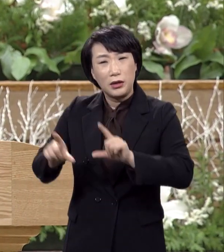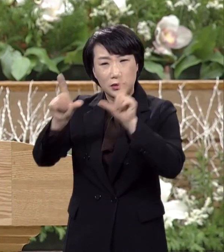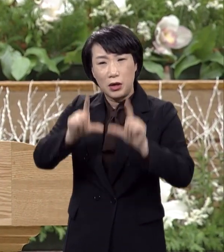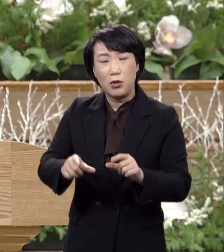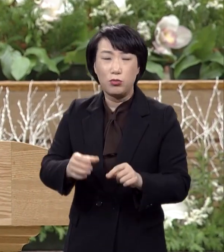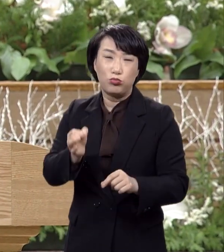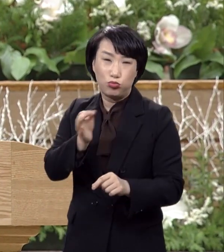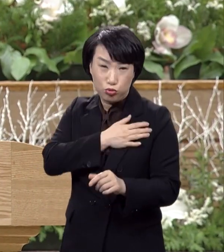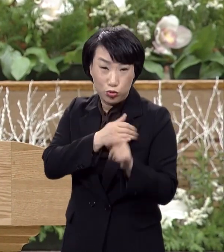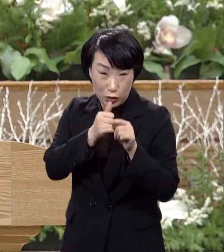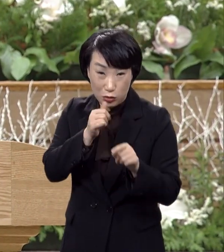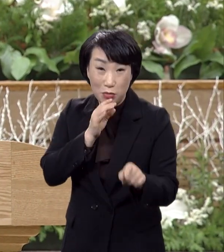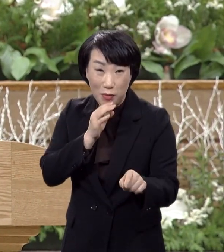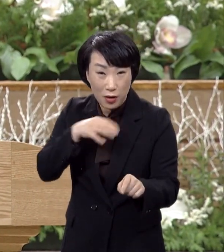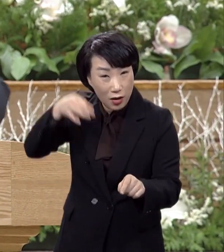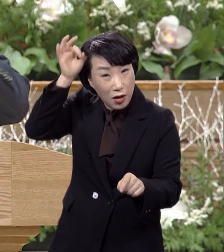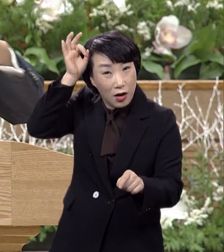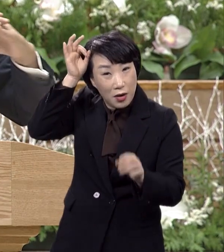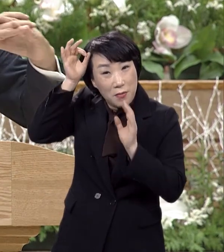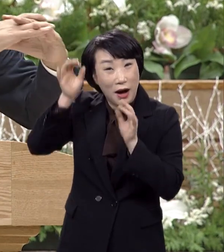세월은 부유한 세월이었다 이 말이요.